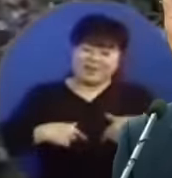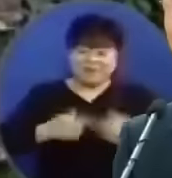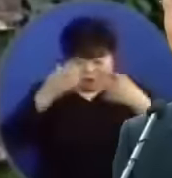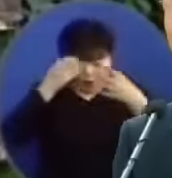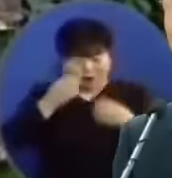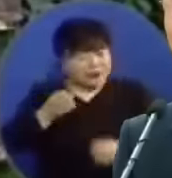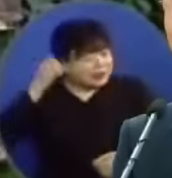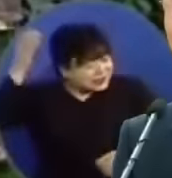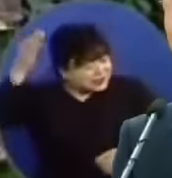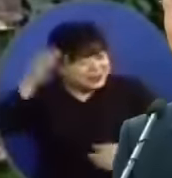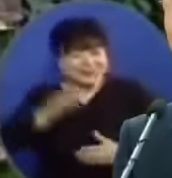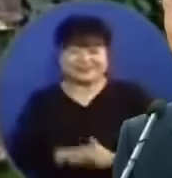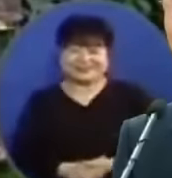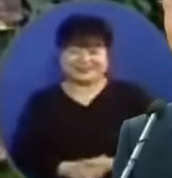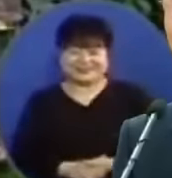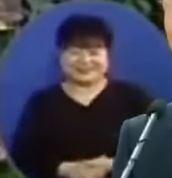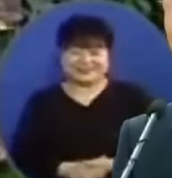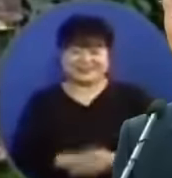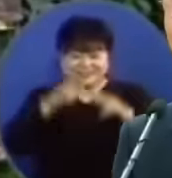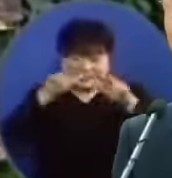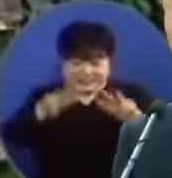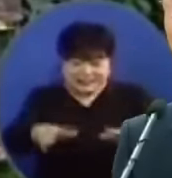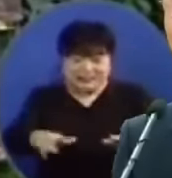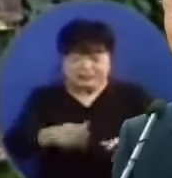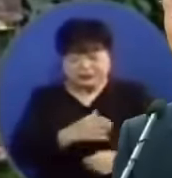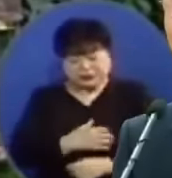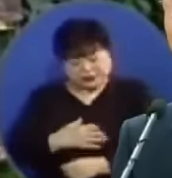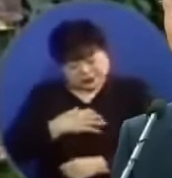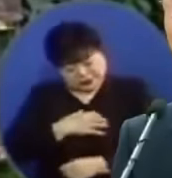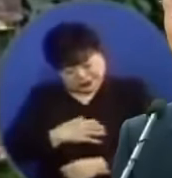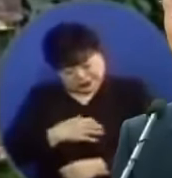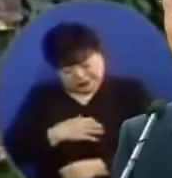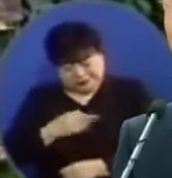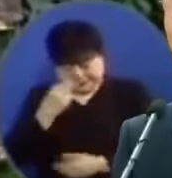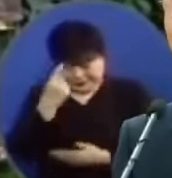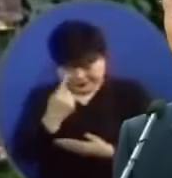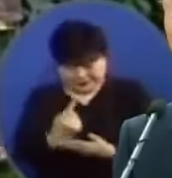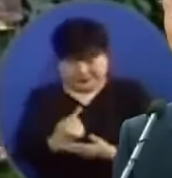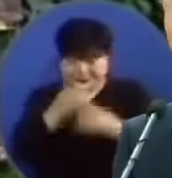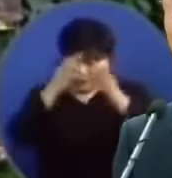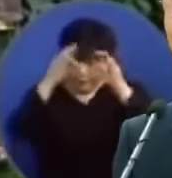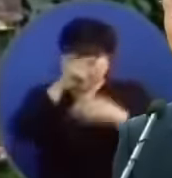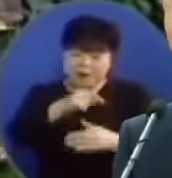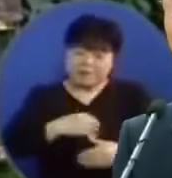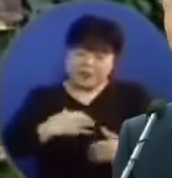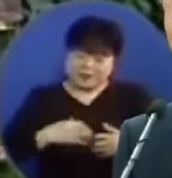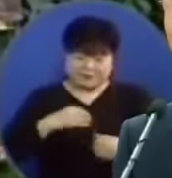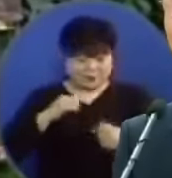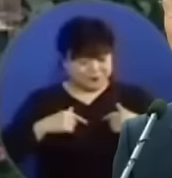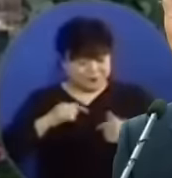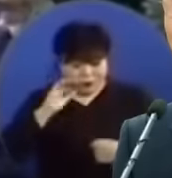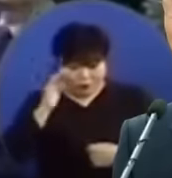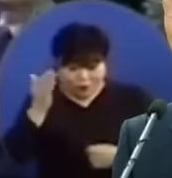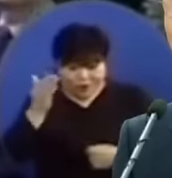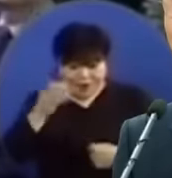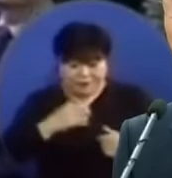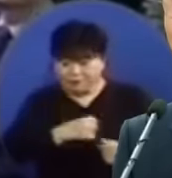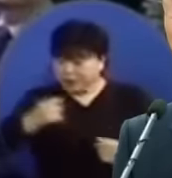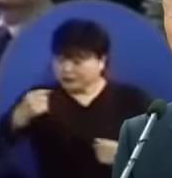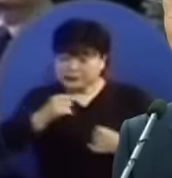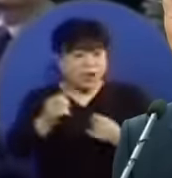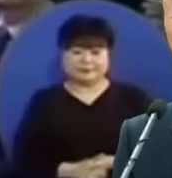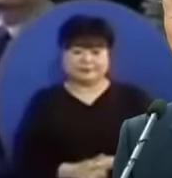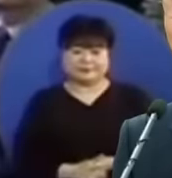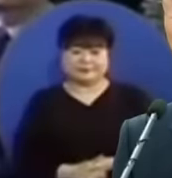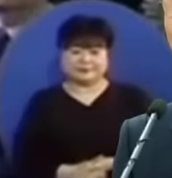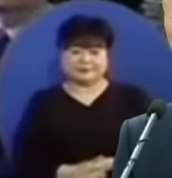고통을 다 기억하지 아니하느니라. 지금은 너희가 근심하나 내가 다시 너희를 보리니 너희 마음이 기쁠 것이라. 너희 기쁨을 빼앗을 자가